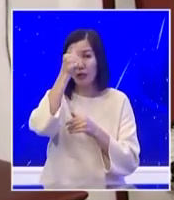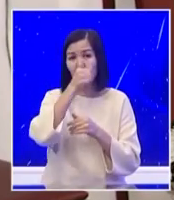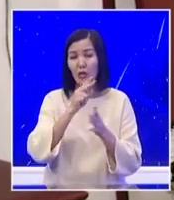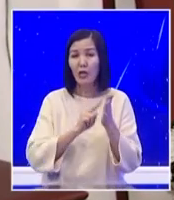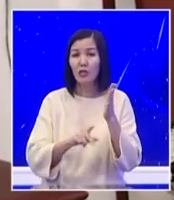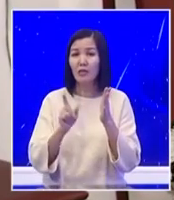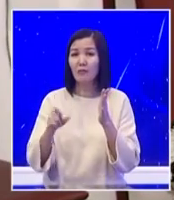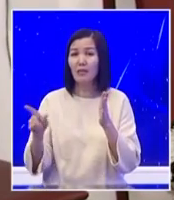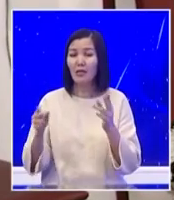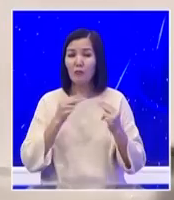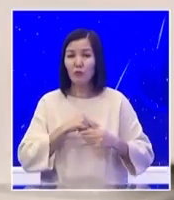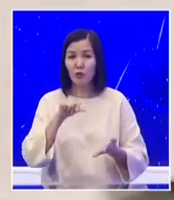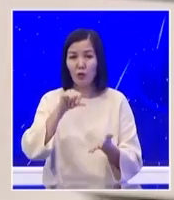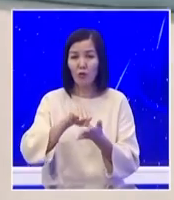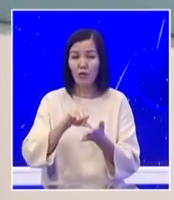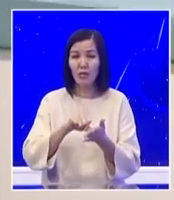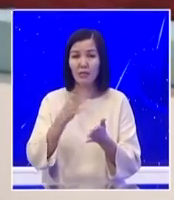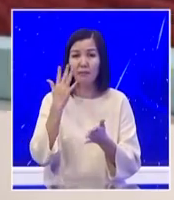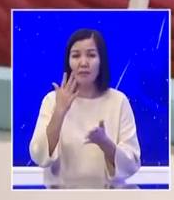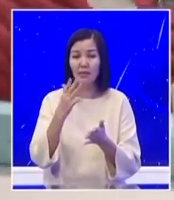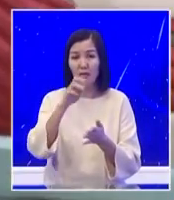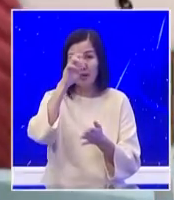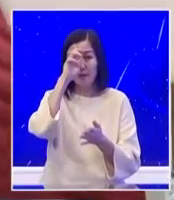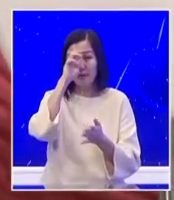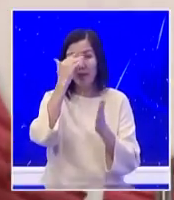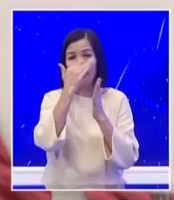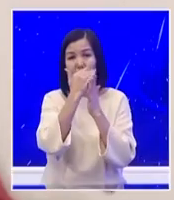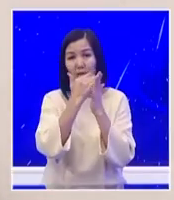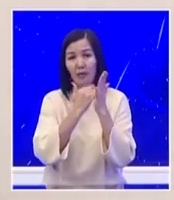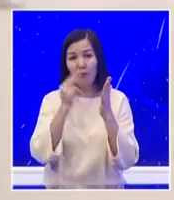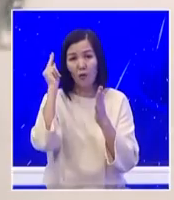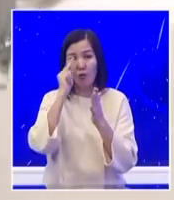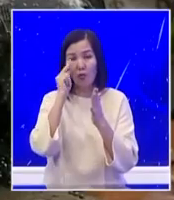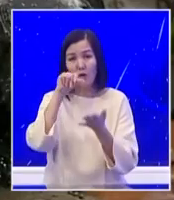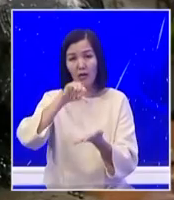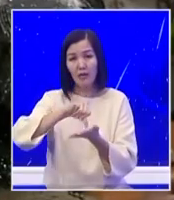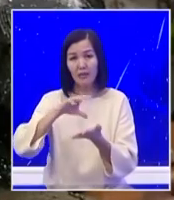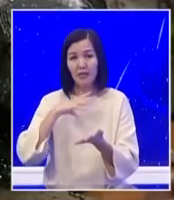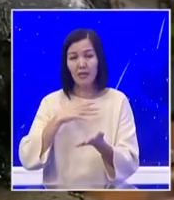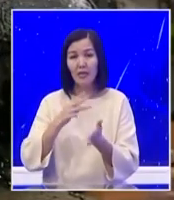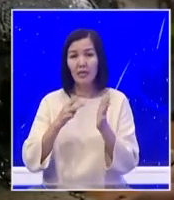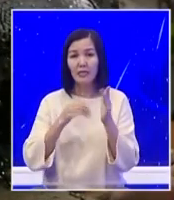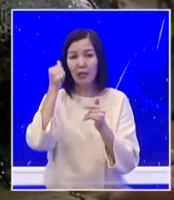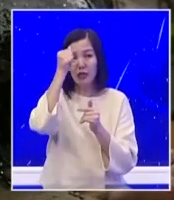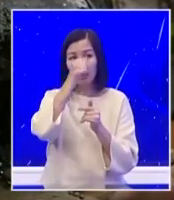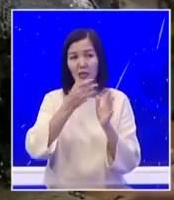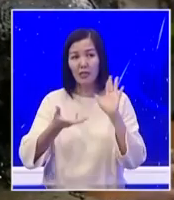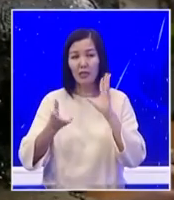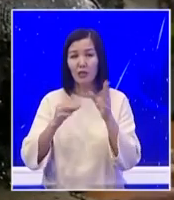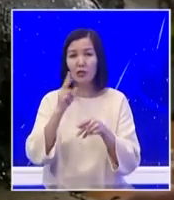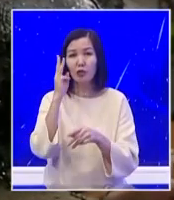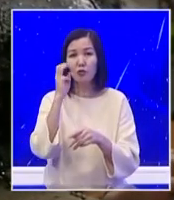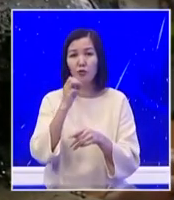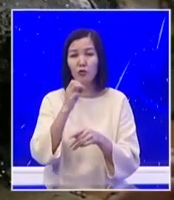адам жұмысқа орналасқан. Оның 5-і мемлекеттік бағдарламамен оқуға жіберілді. 8 жылдың ішінде 312 адамды